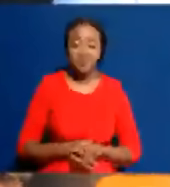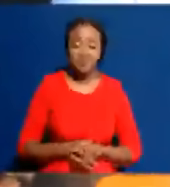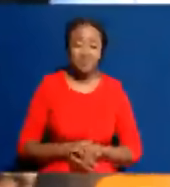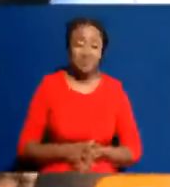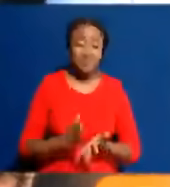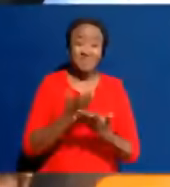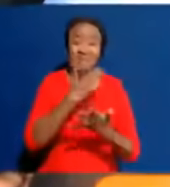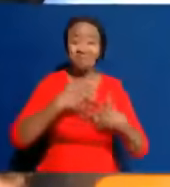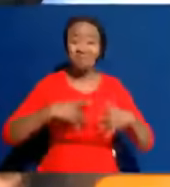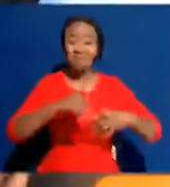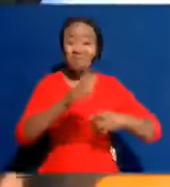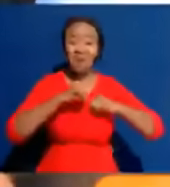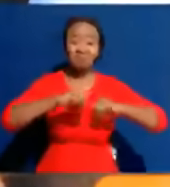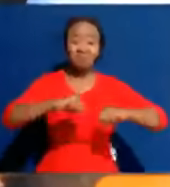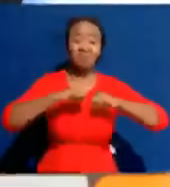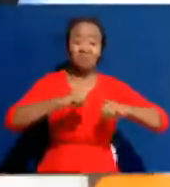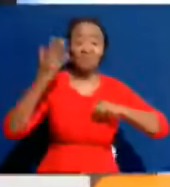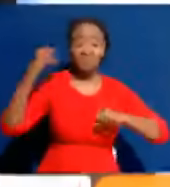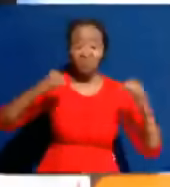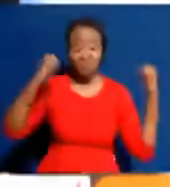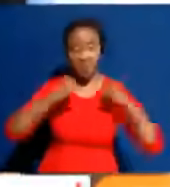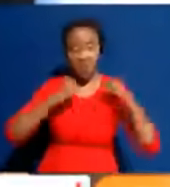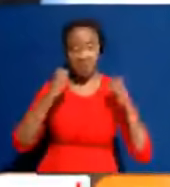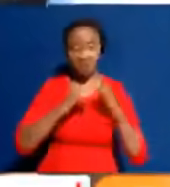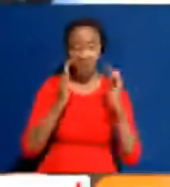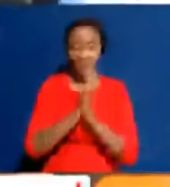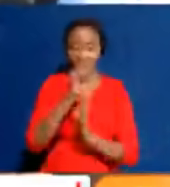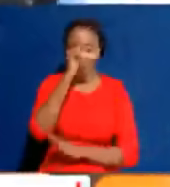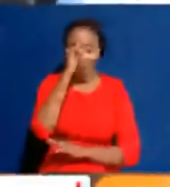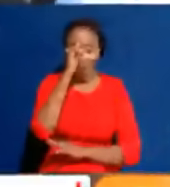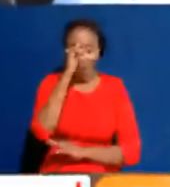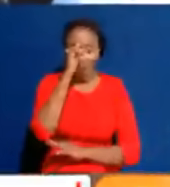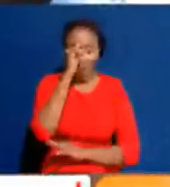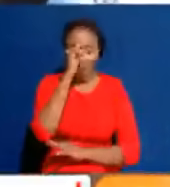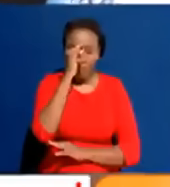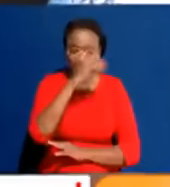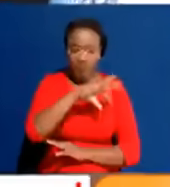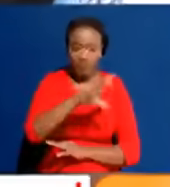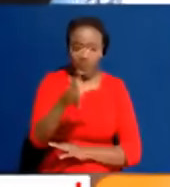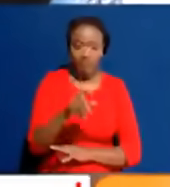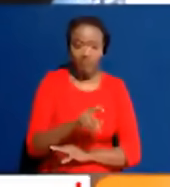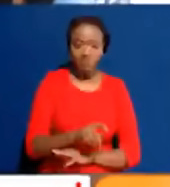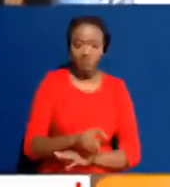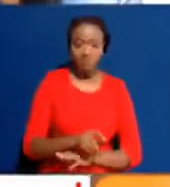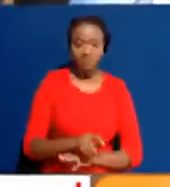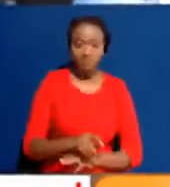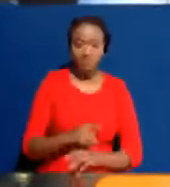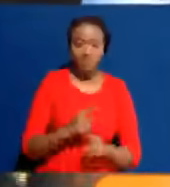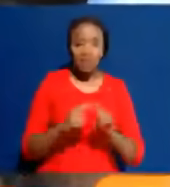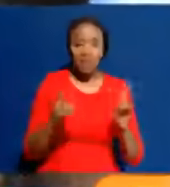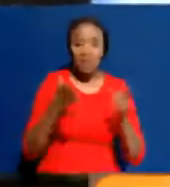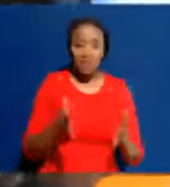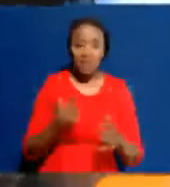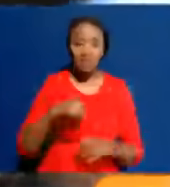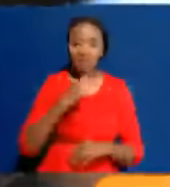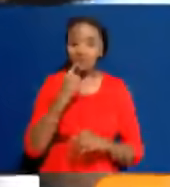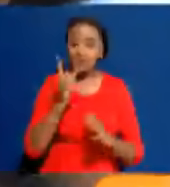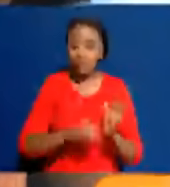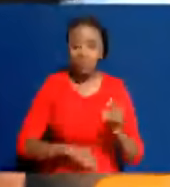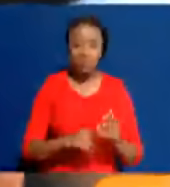mabonyenye wengine ambao tumekubaliana nao na serikali ya county, sisi tunasema ya kwa tunachukua